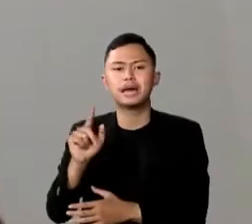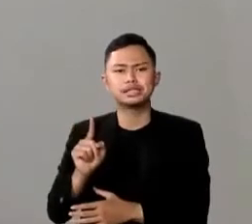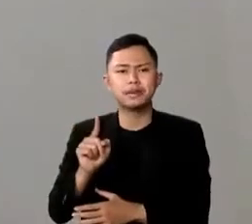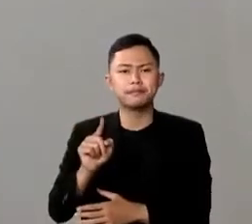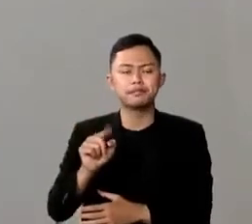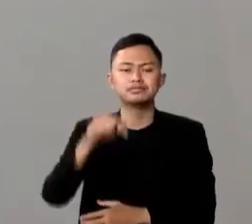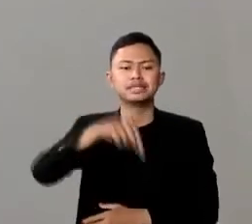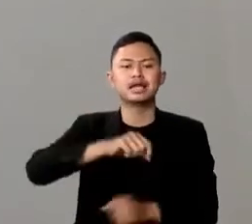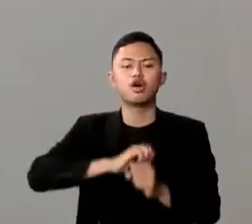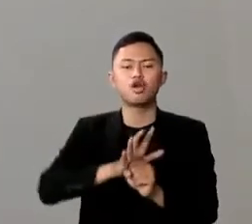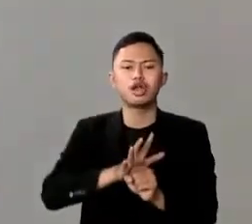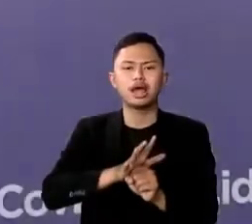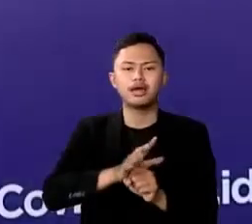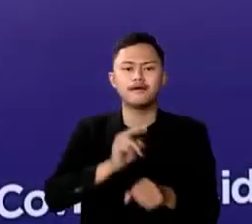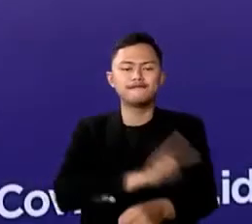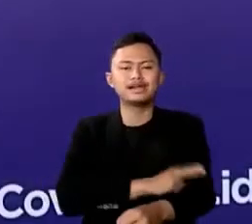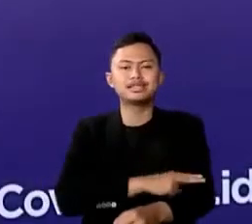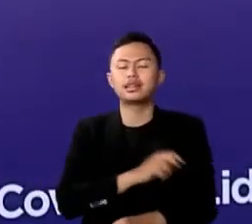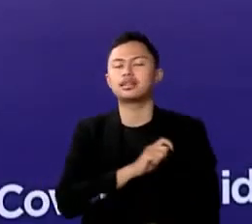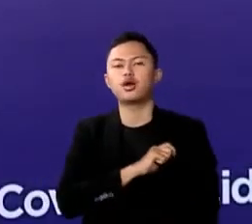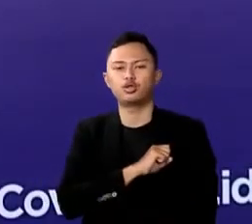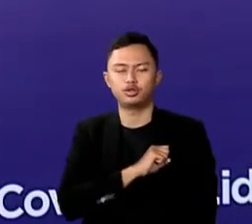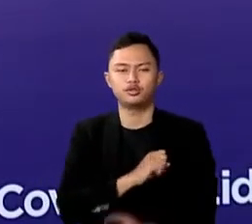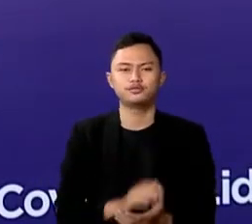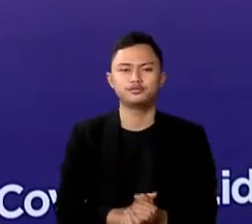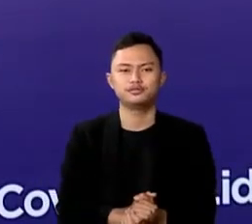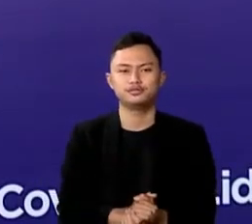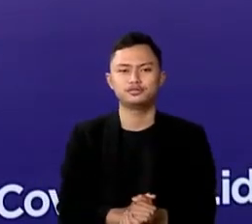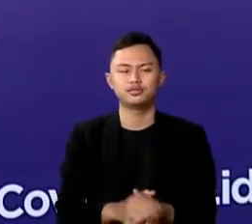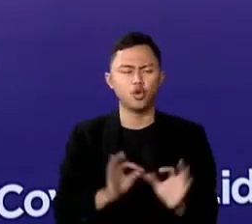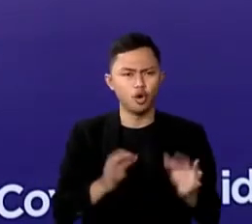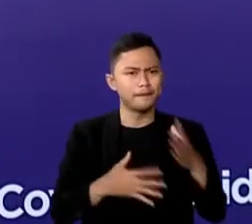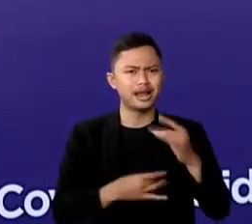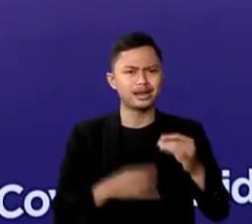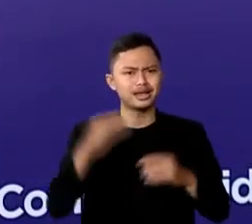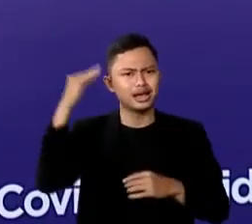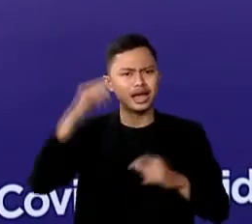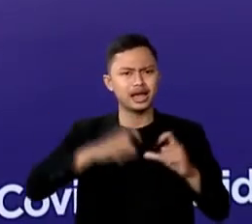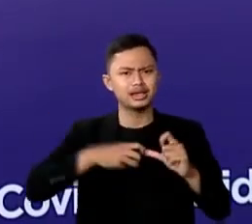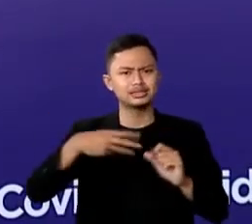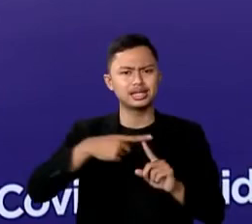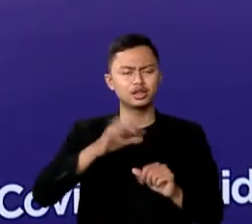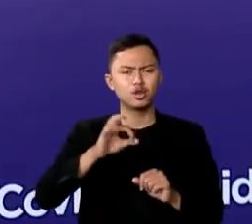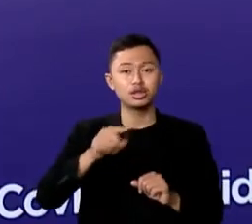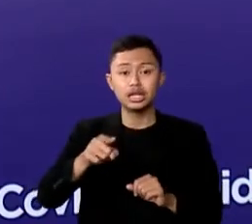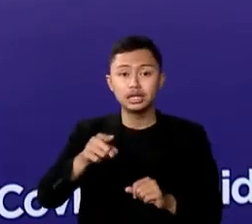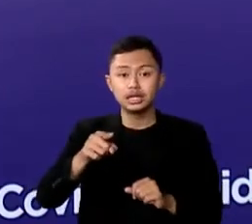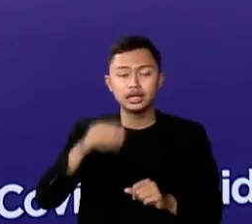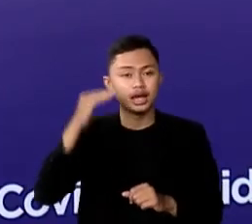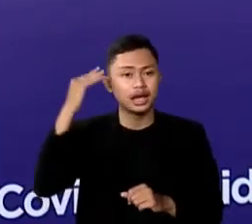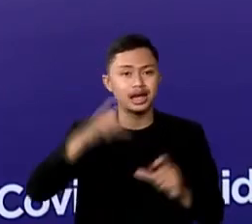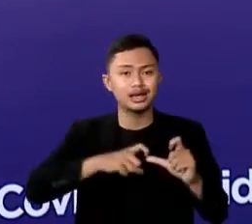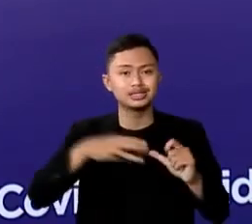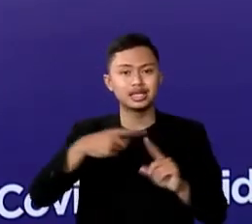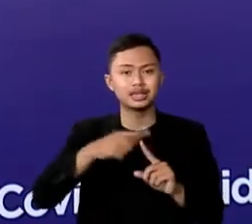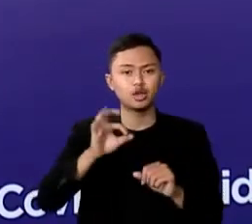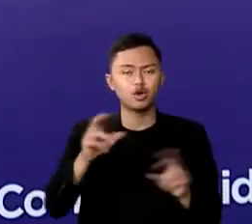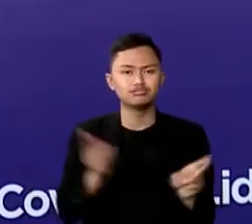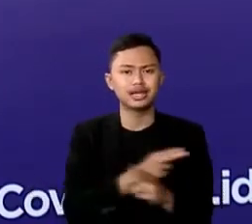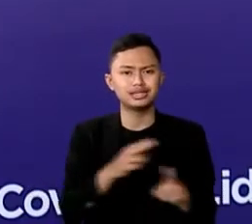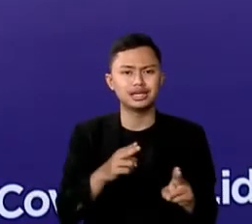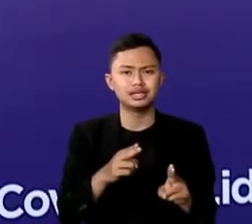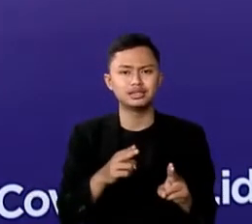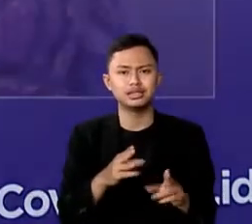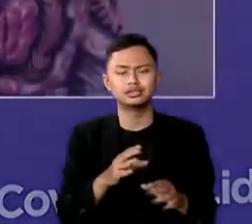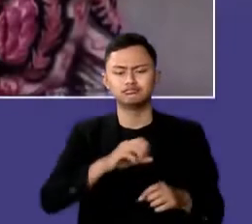idai ia menarik sekali dokter Nah tadi Kak Seto saya juga tertarik dengan lagu yang sempat dinyanyikan oleh Kak Seto